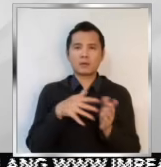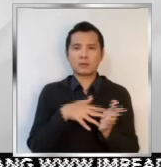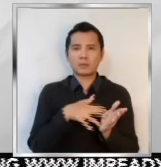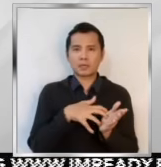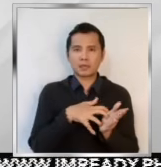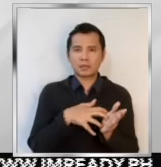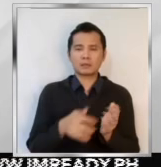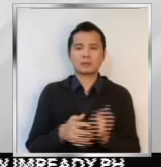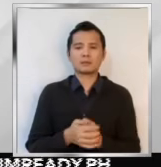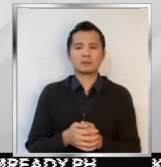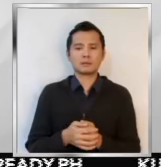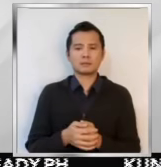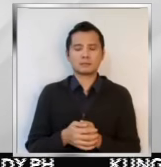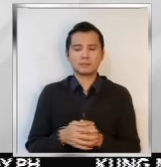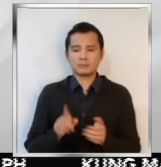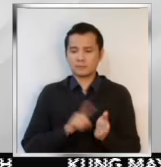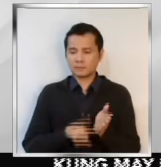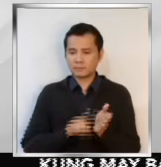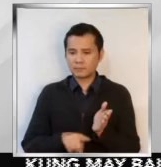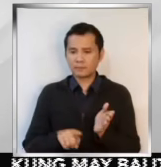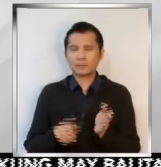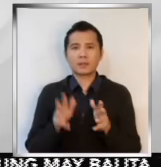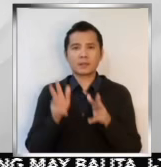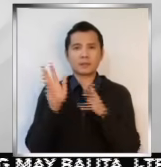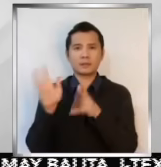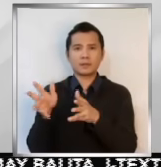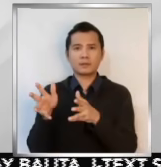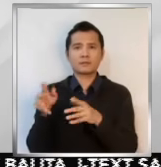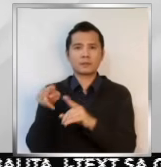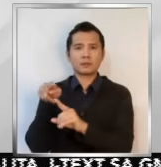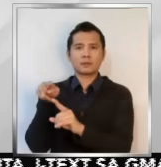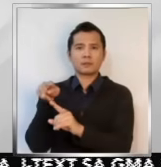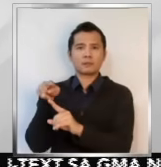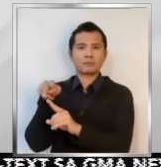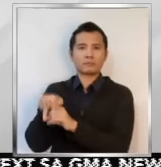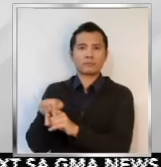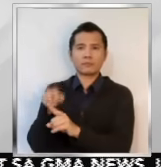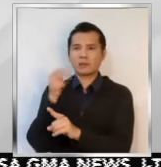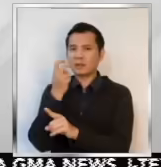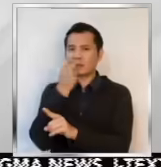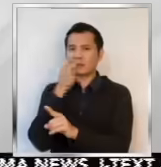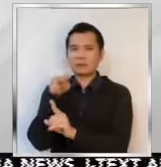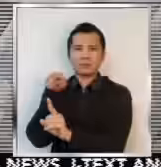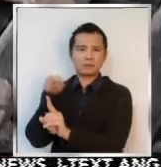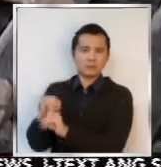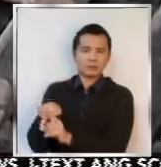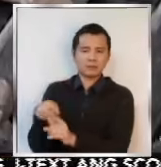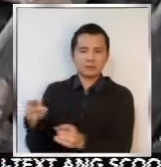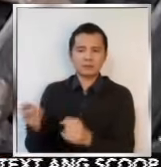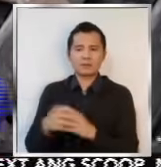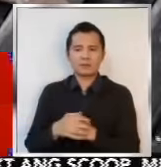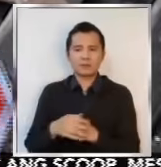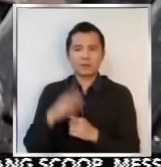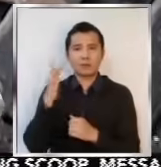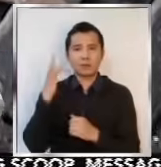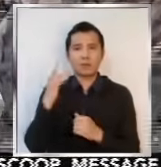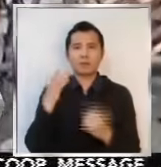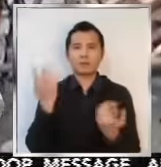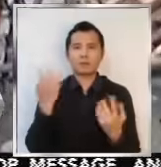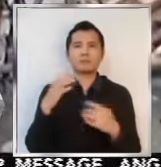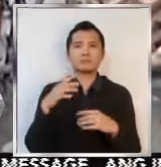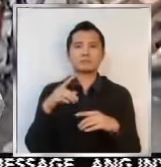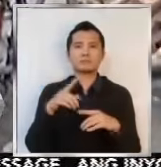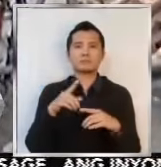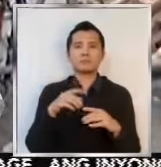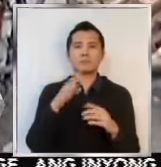yung mga naiwang nakasaksak na appliances nila during power interruption po. Nagbigay na ng tulong ang barangay sa